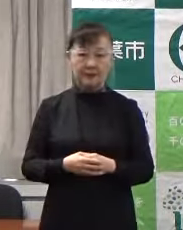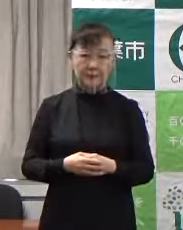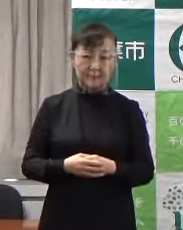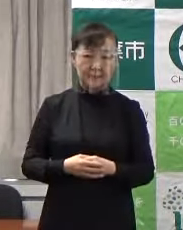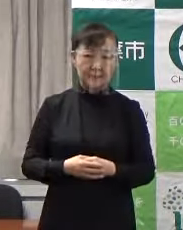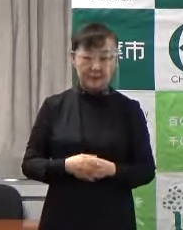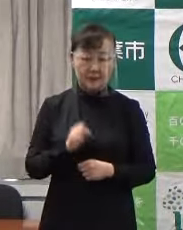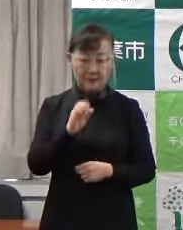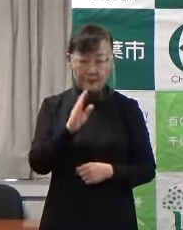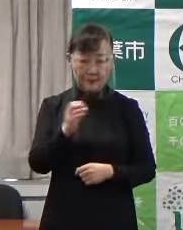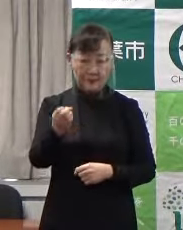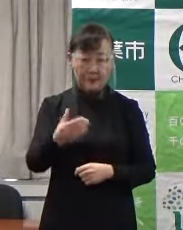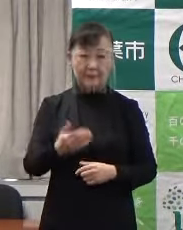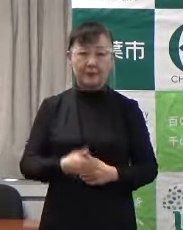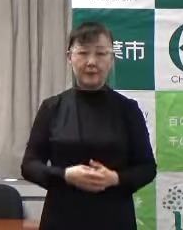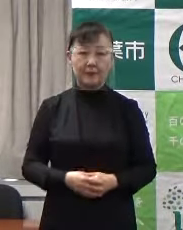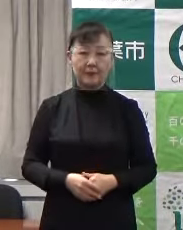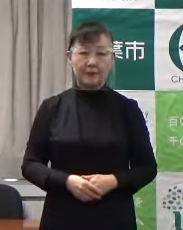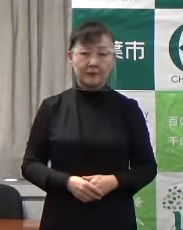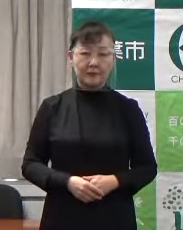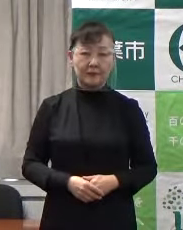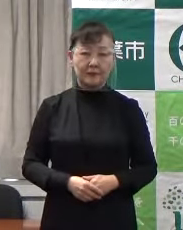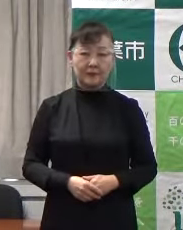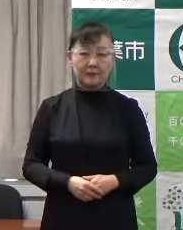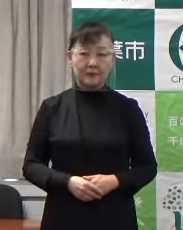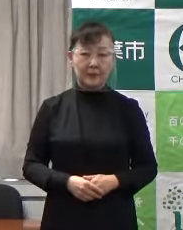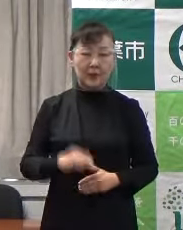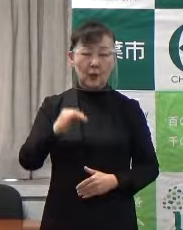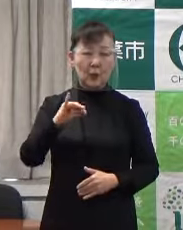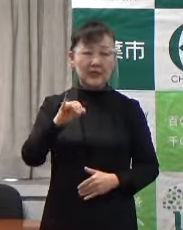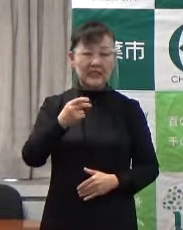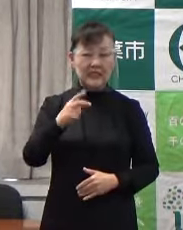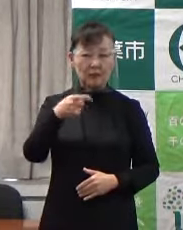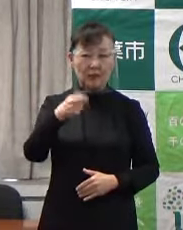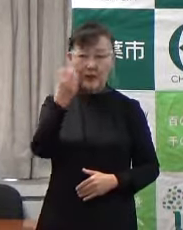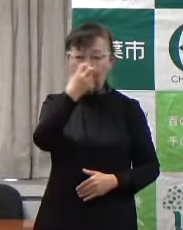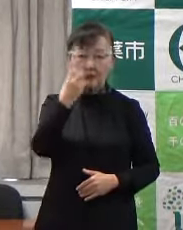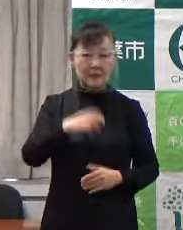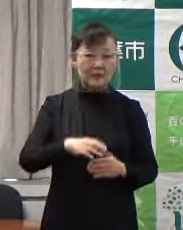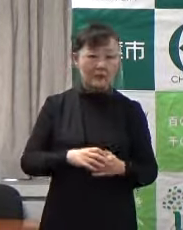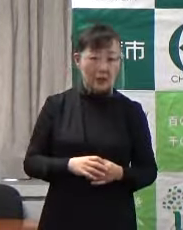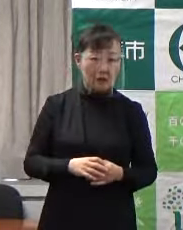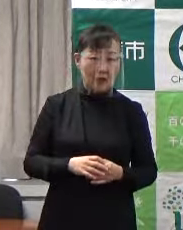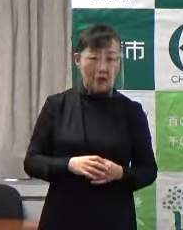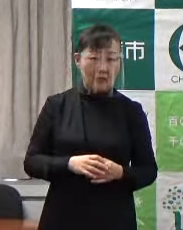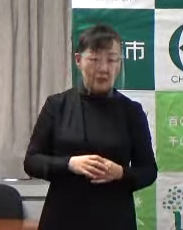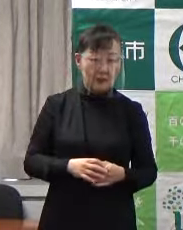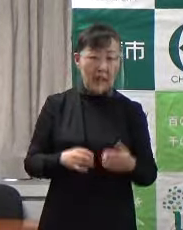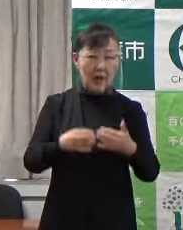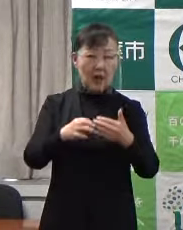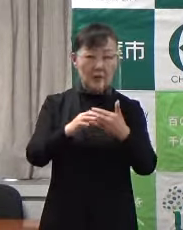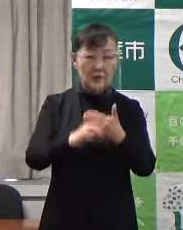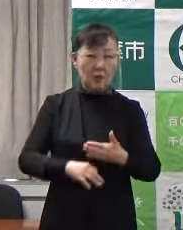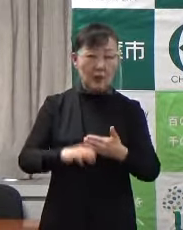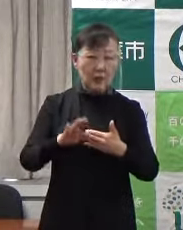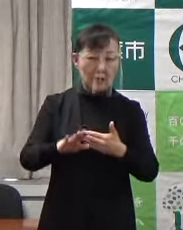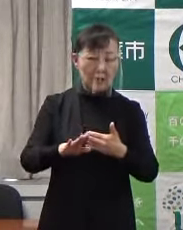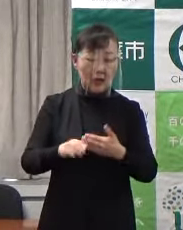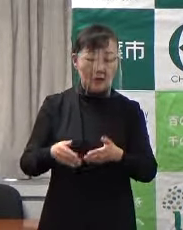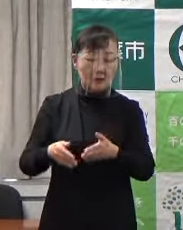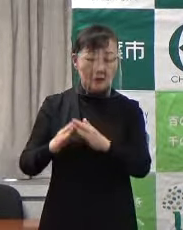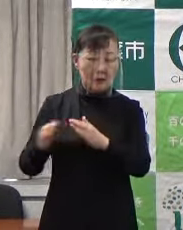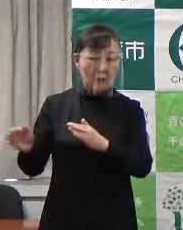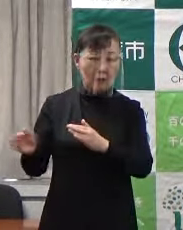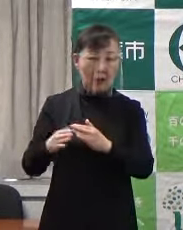千葉日報 内田です。よろしくお願いします。このコチニン検査に関してなんですけども、受動喫煙条例なんですが、施行から半